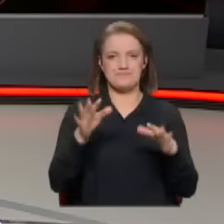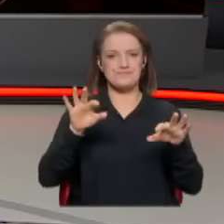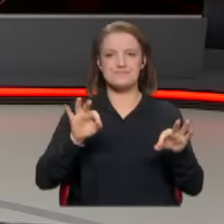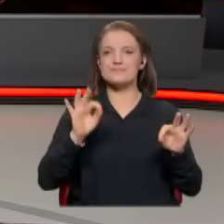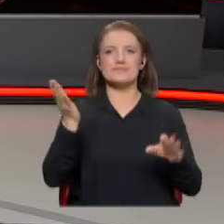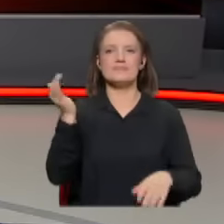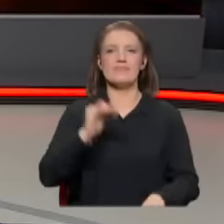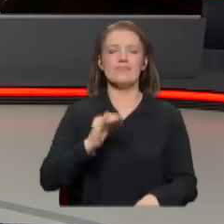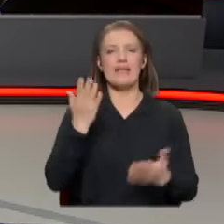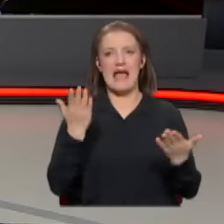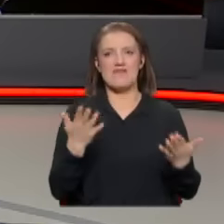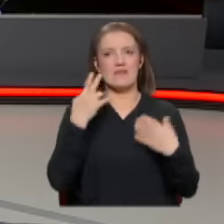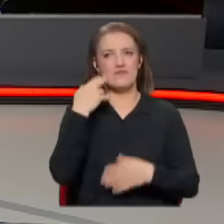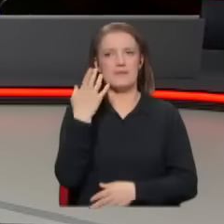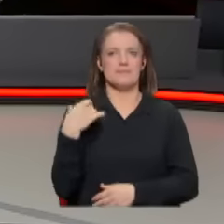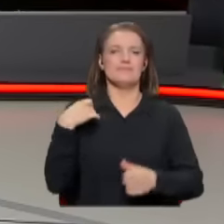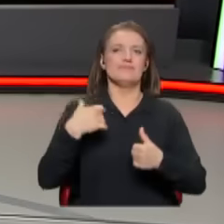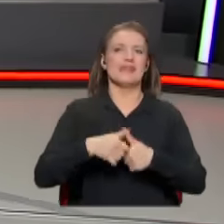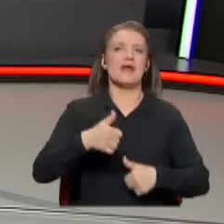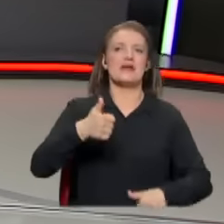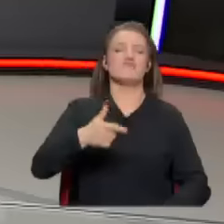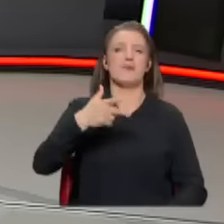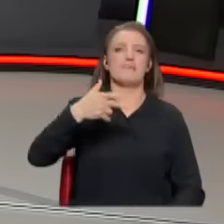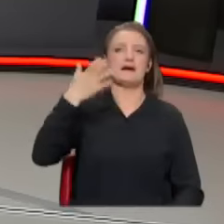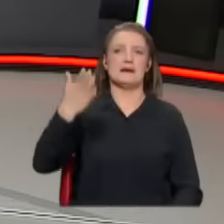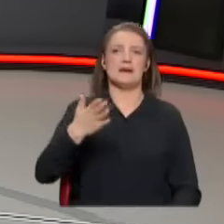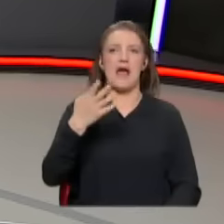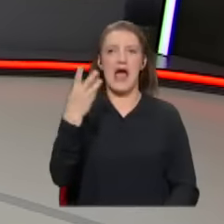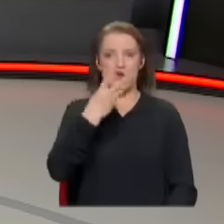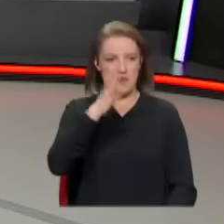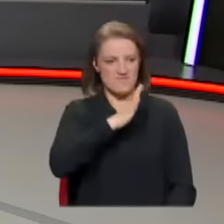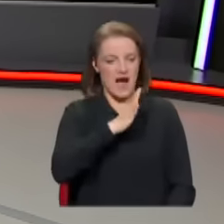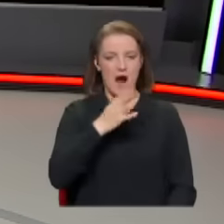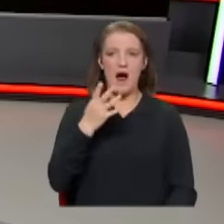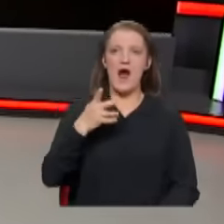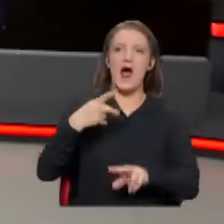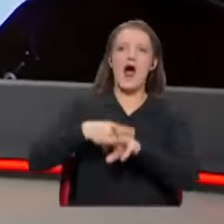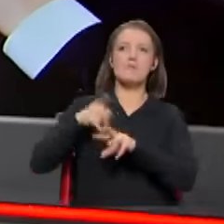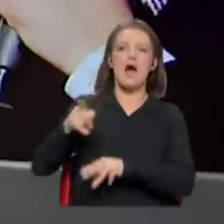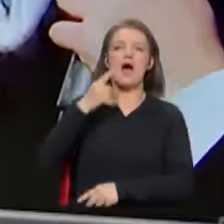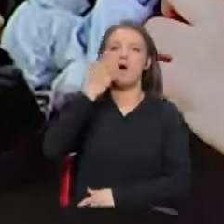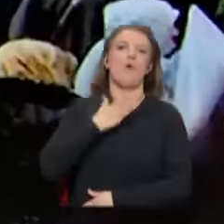Ne geldi, nereye geldik? Evet efendim, şimdi yeniden Refah. Erdoğan'a var, Erbakan'a yok. Ne acaba?